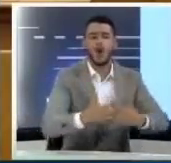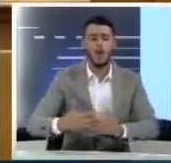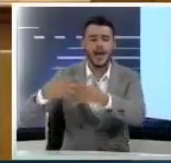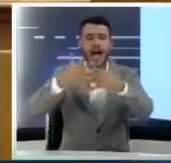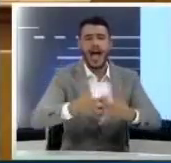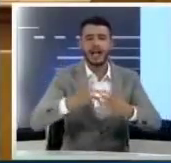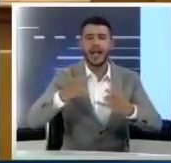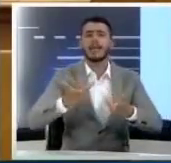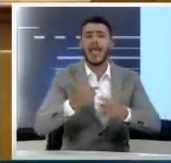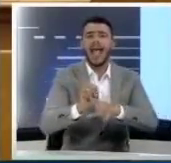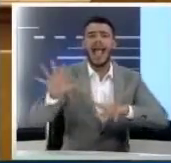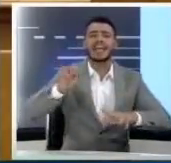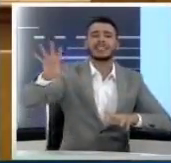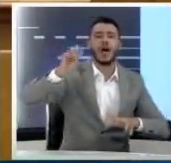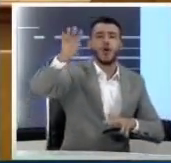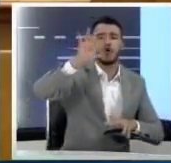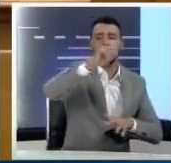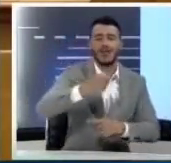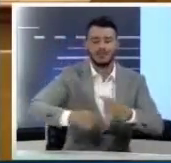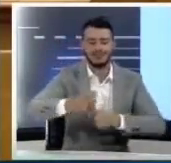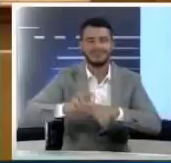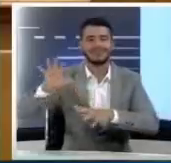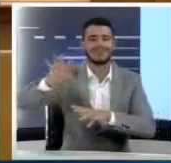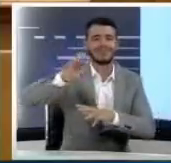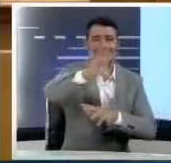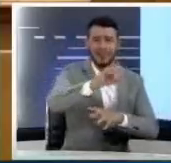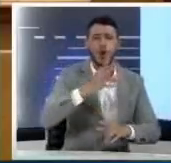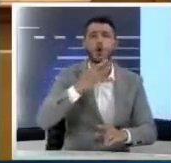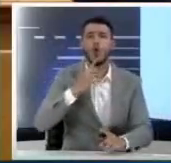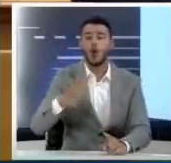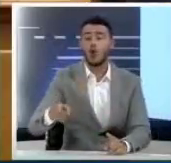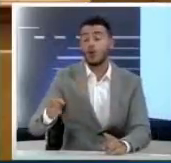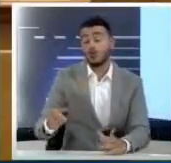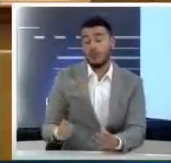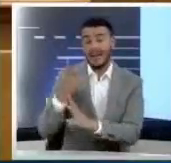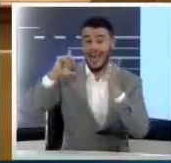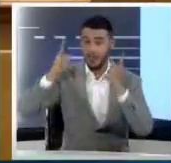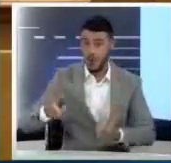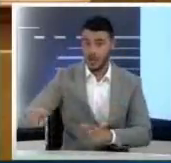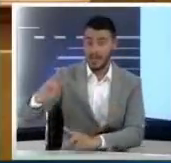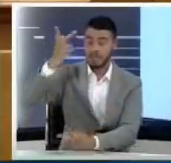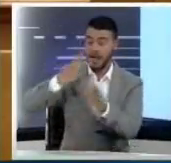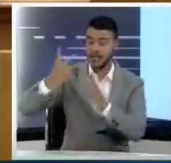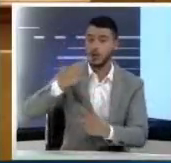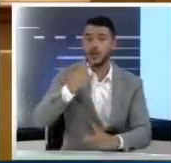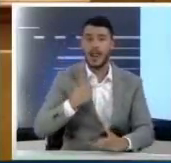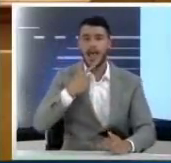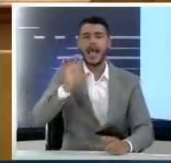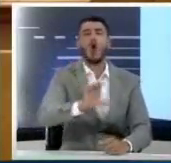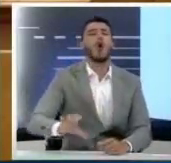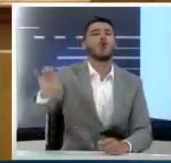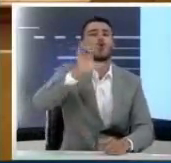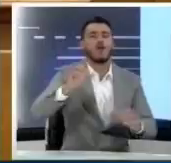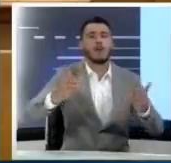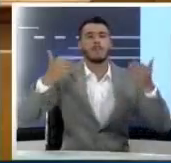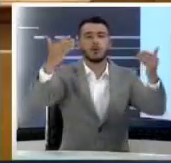ποιο ήταν το αφήγημα μέχρι τώρα της Νέας Δημοκρατίας? Ότι όλη η Ευρώπη πάει μπροστά και εμείς δεν μπορούμε να ακολουθήσουμε. Τι